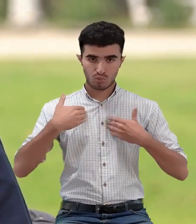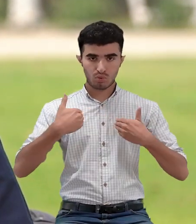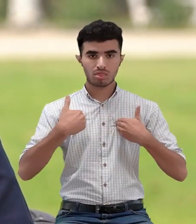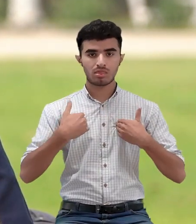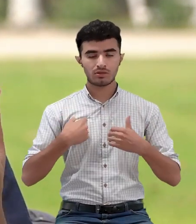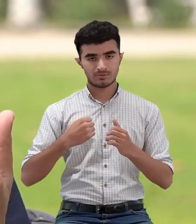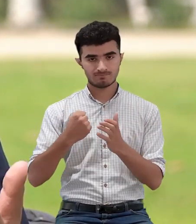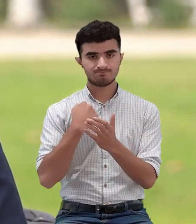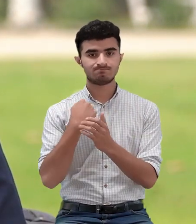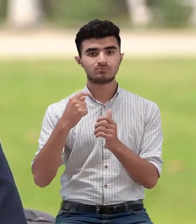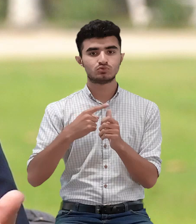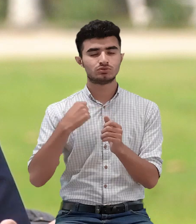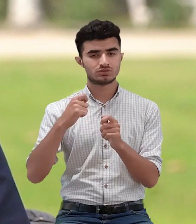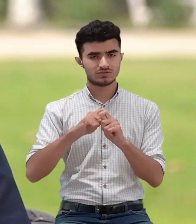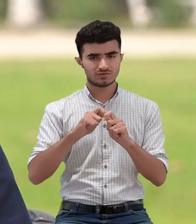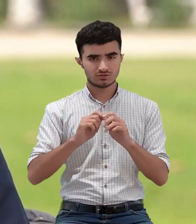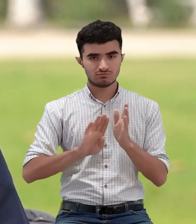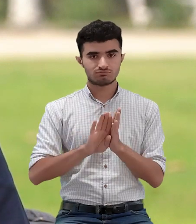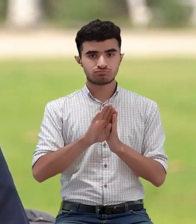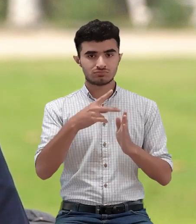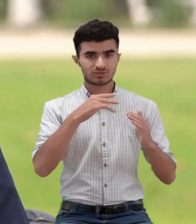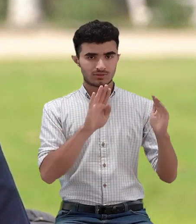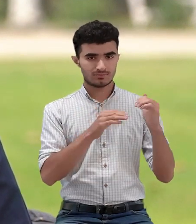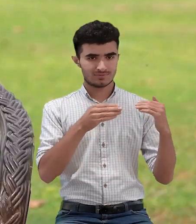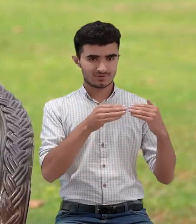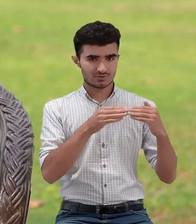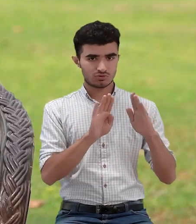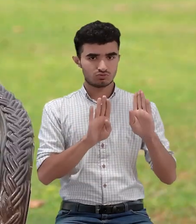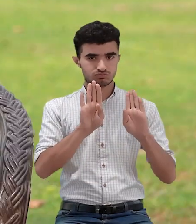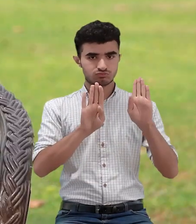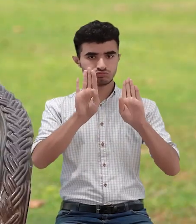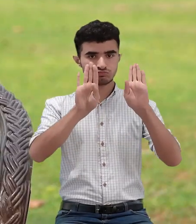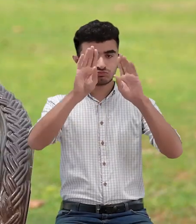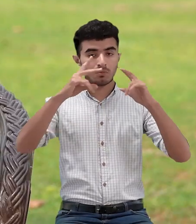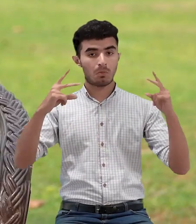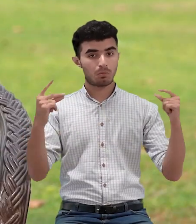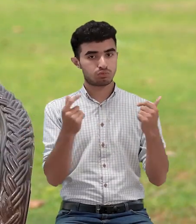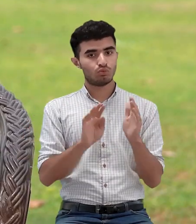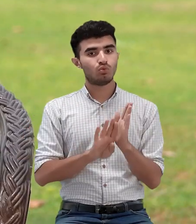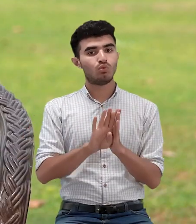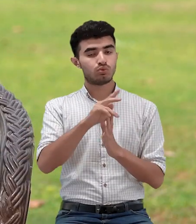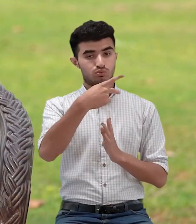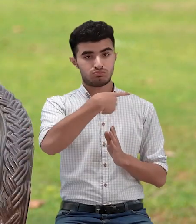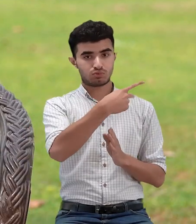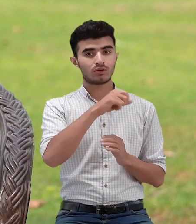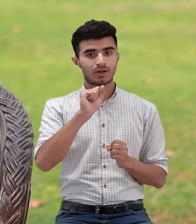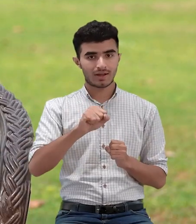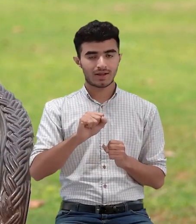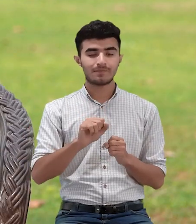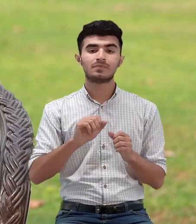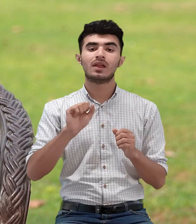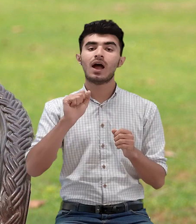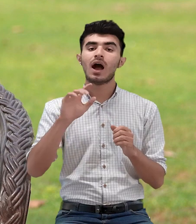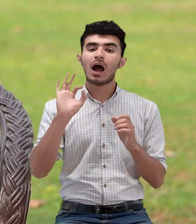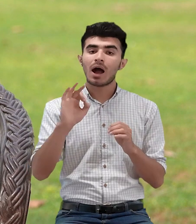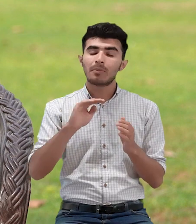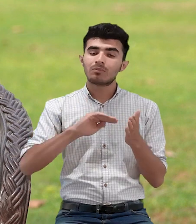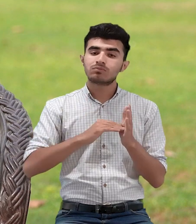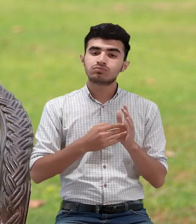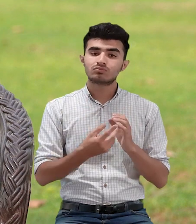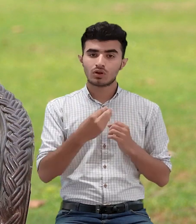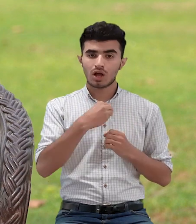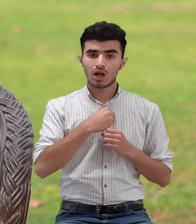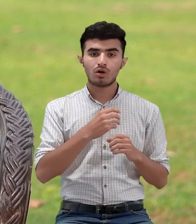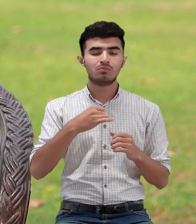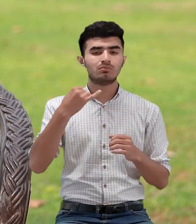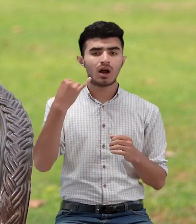करूँ। इससे एक हेल्दी कंपटीशन वजूद में आता है। तो जेलसी या एनवी जो हमारे अंदर रखी गई है, ये कोई